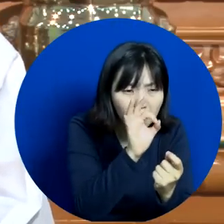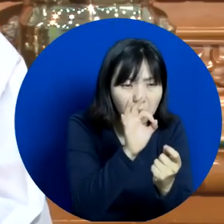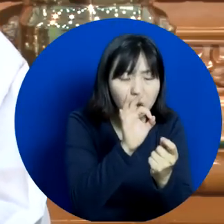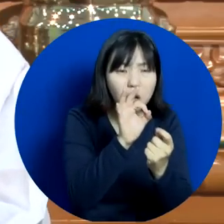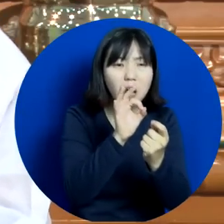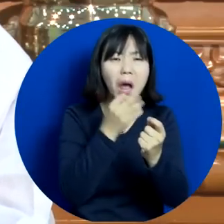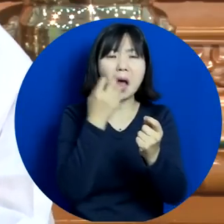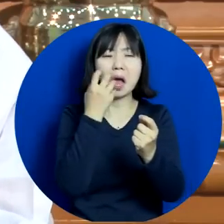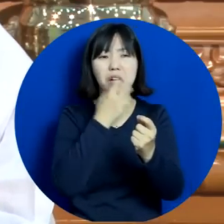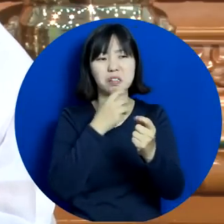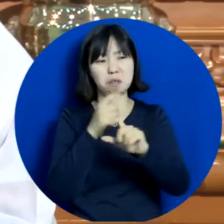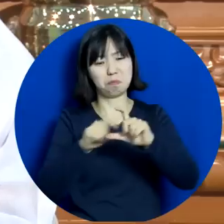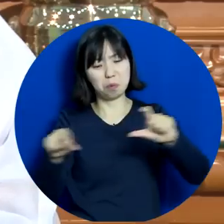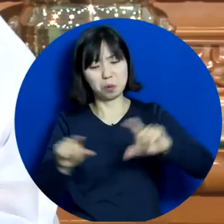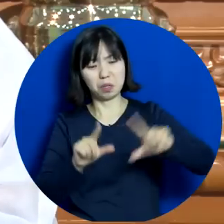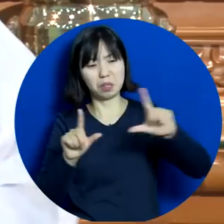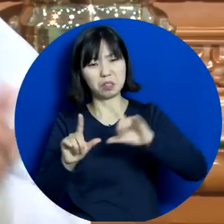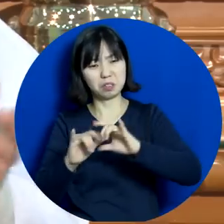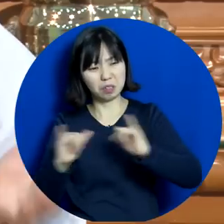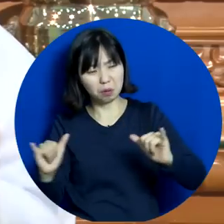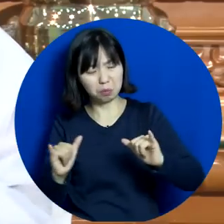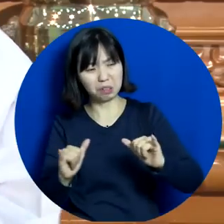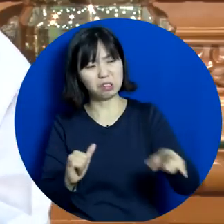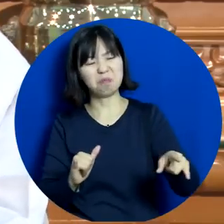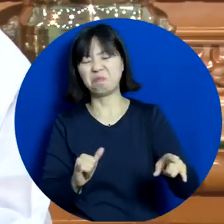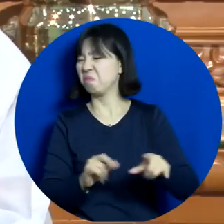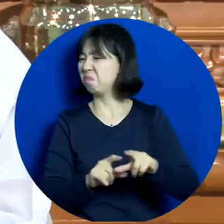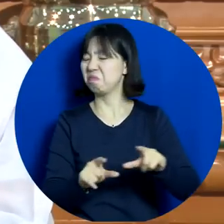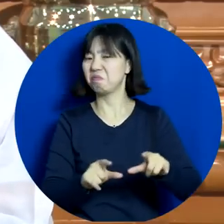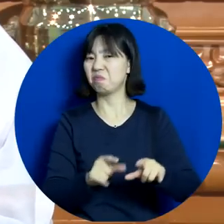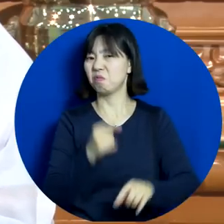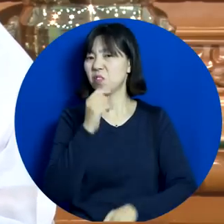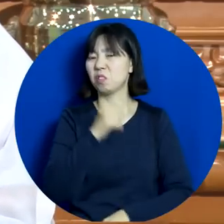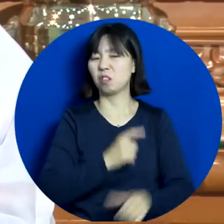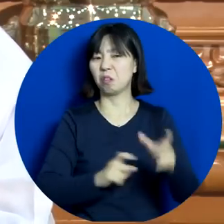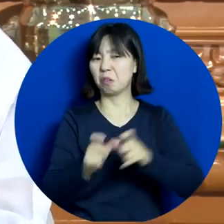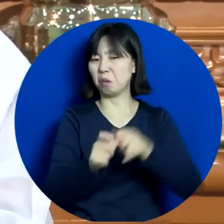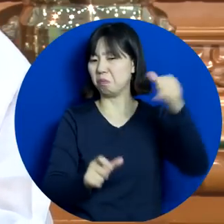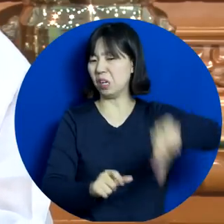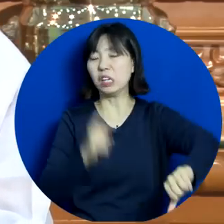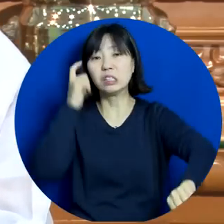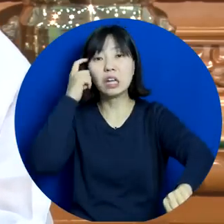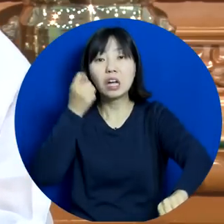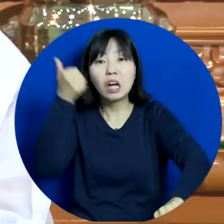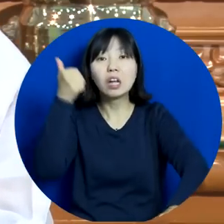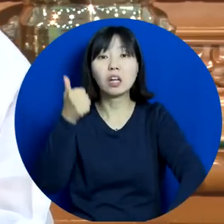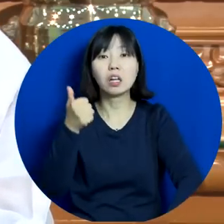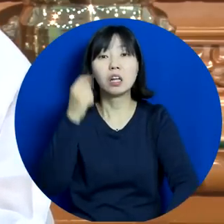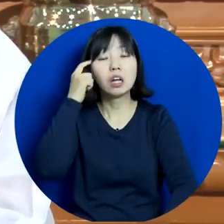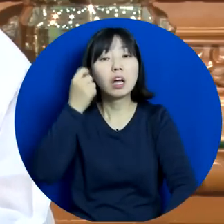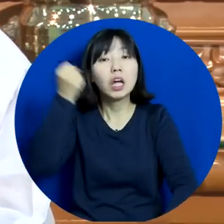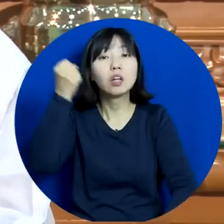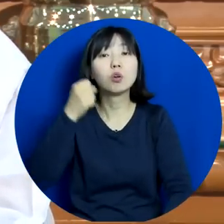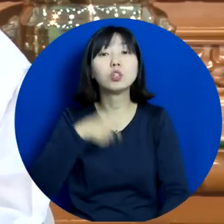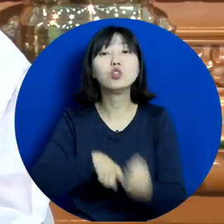못하냐? 못한 건 아니에요. 근데 가서 느끼는 건 더 못하게 느껴져. 이유가 뭘까?